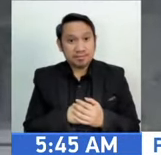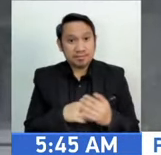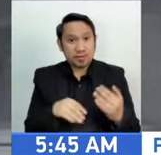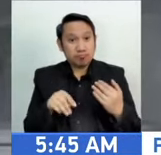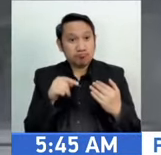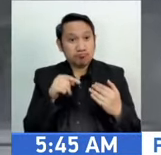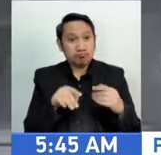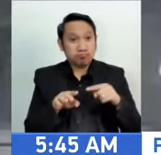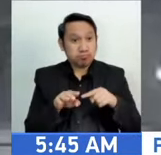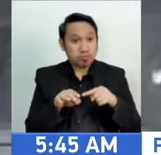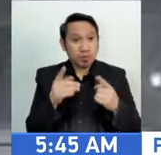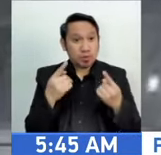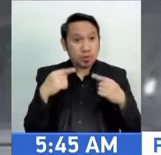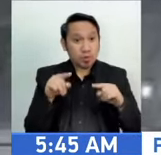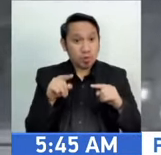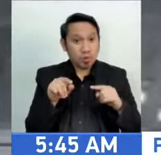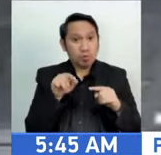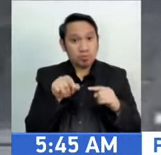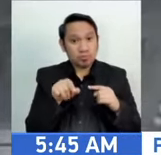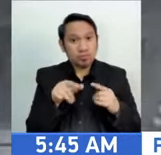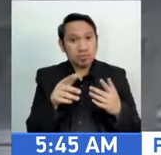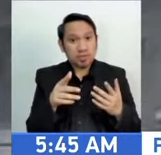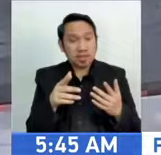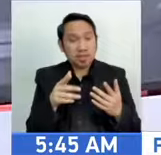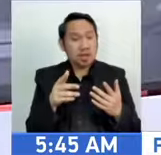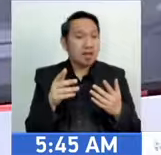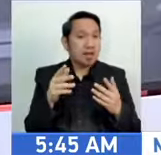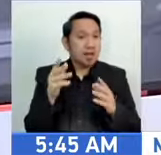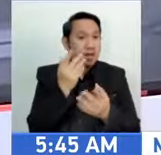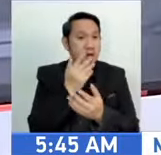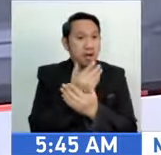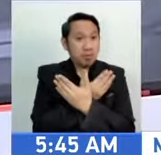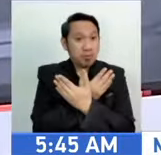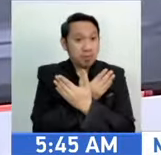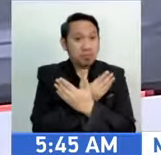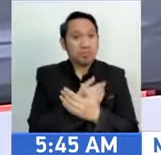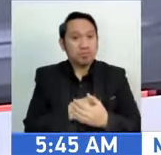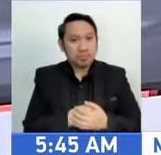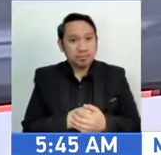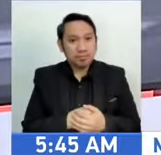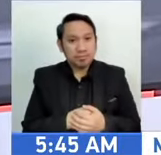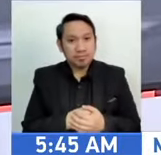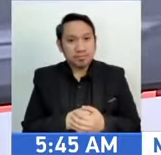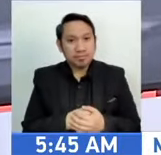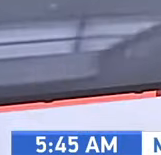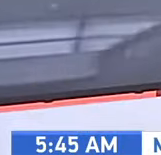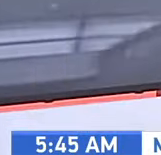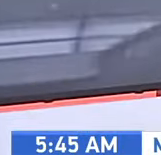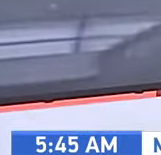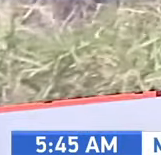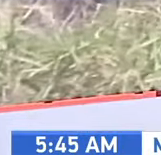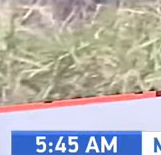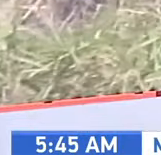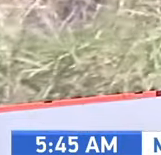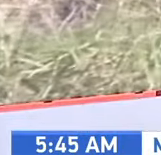Monumento, northbound, moving naman. Pero may volume din tayo nakikita. Samantala, abangan sa unang balita.